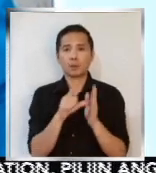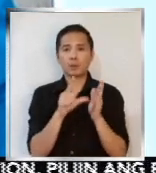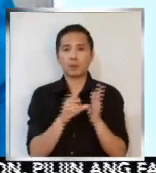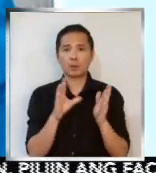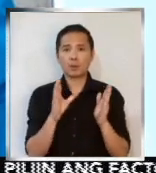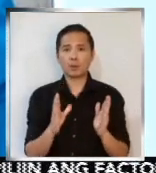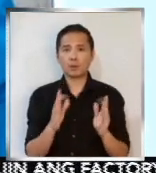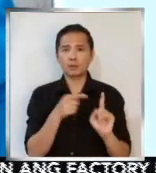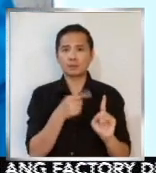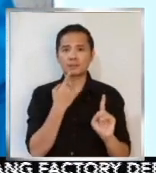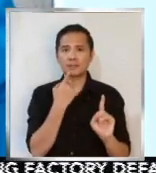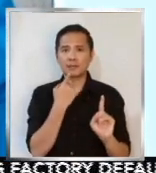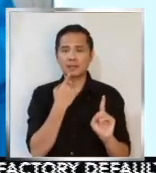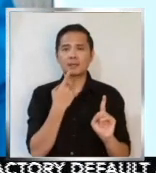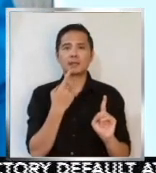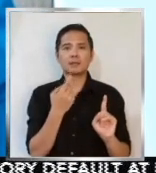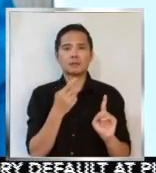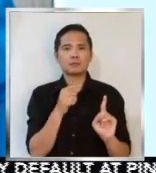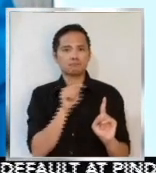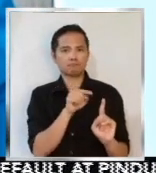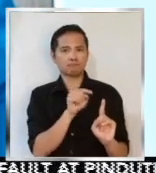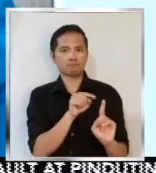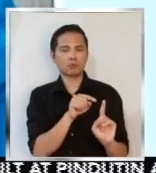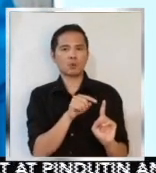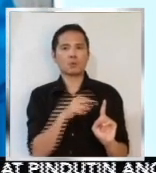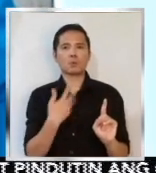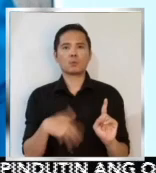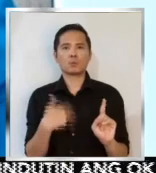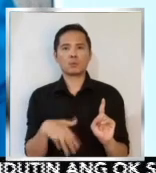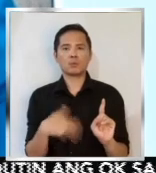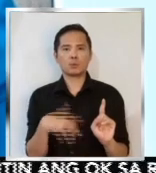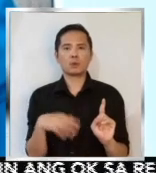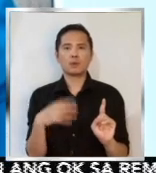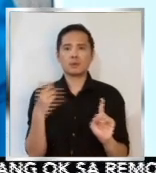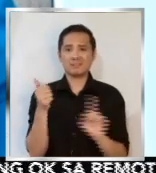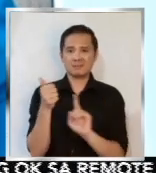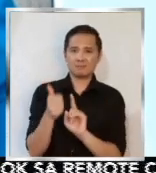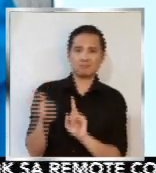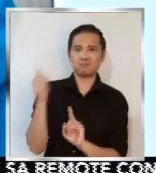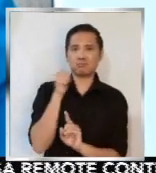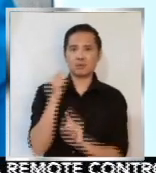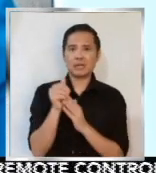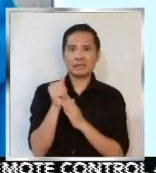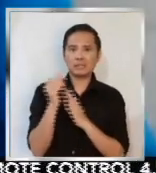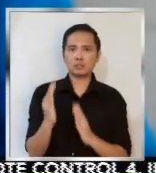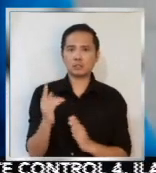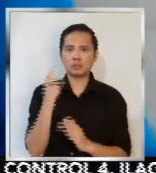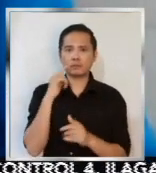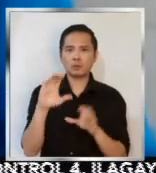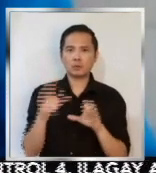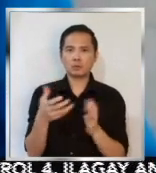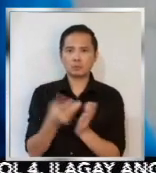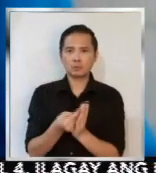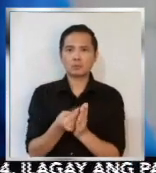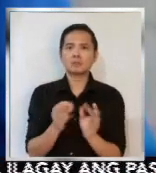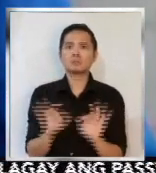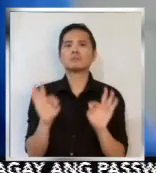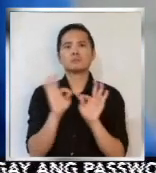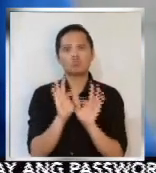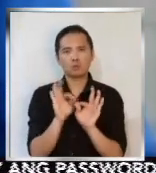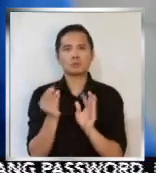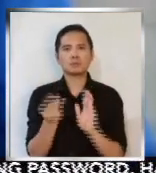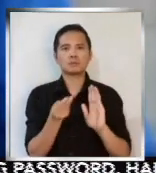niya na in-identify niya siya yung godfather, dapat meron siyang sinabit na dokumento. Siya yung chairman ng board